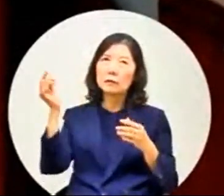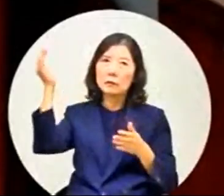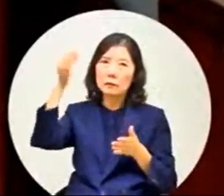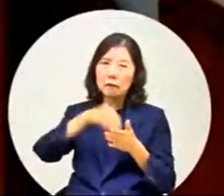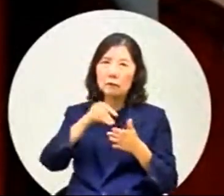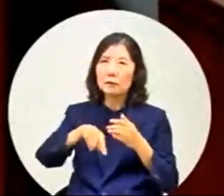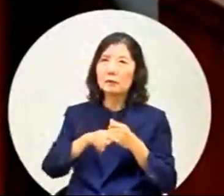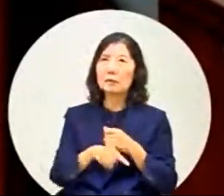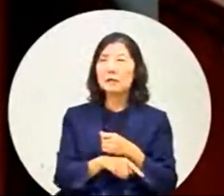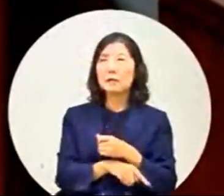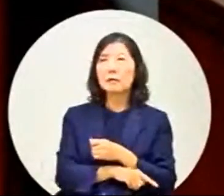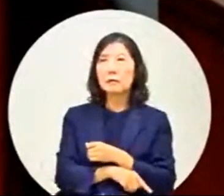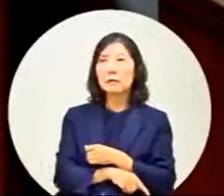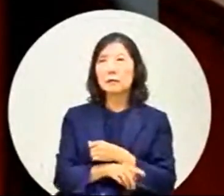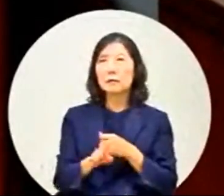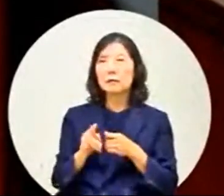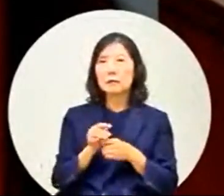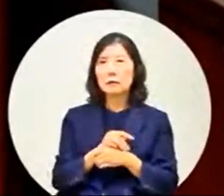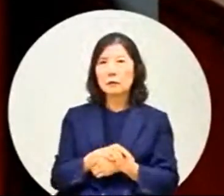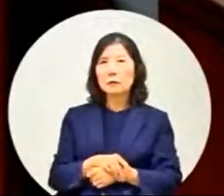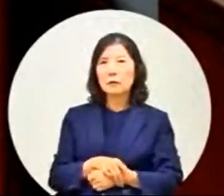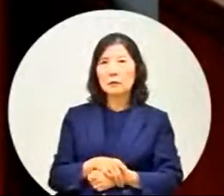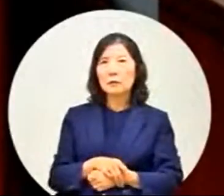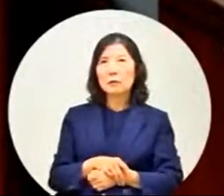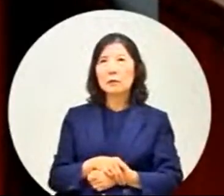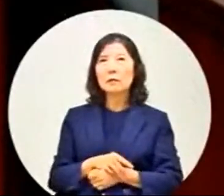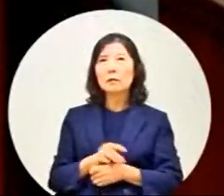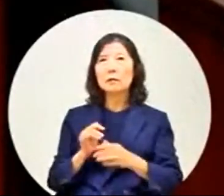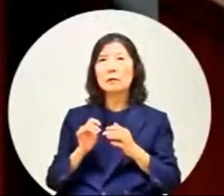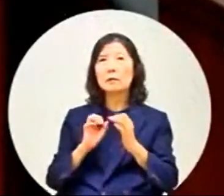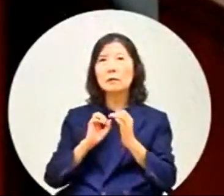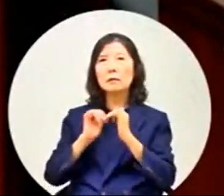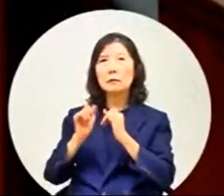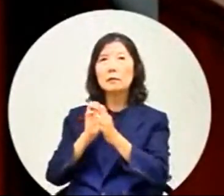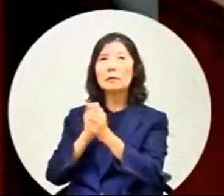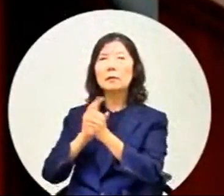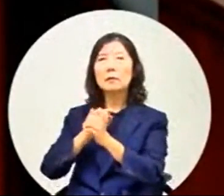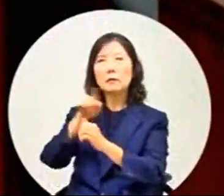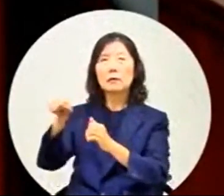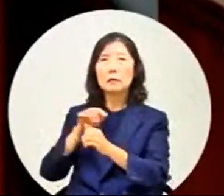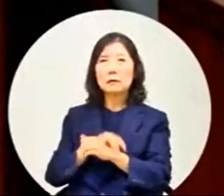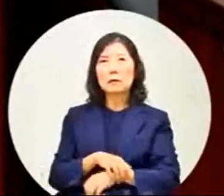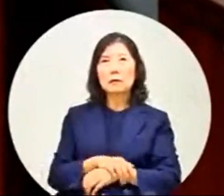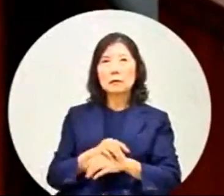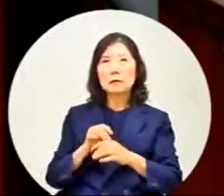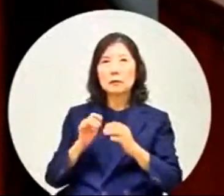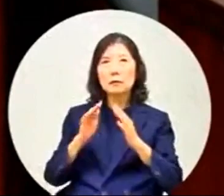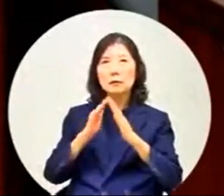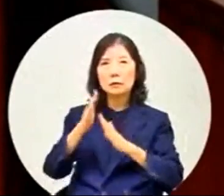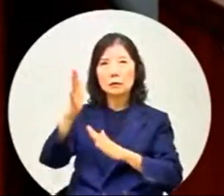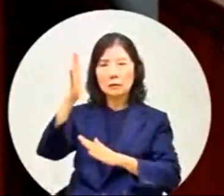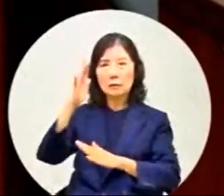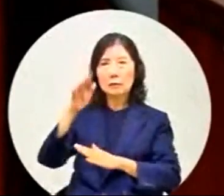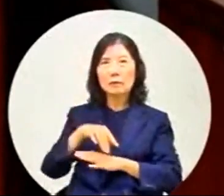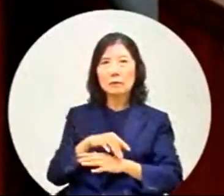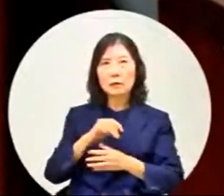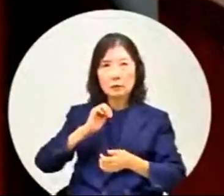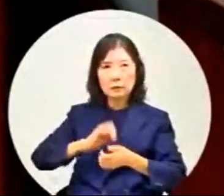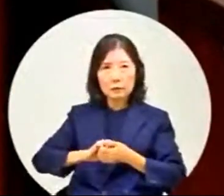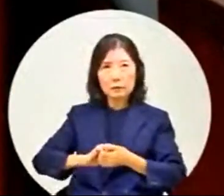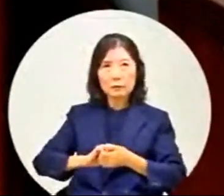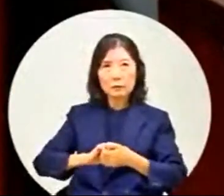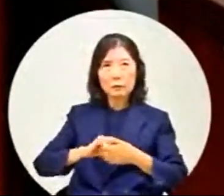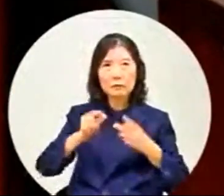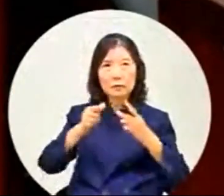这里，我们要在这边再跟市民朋友报告哦，当市政府他们决定要把